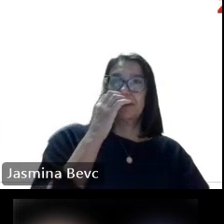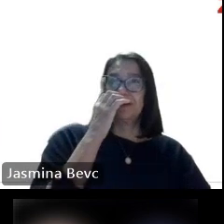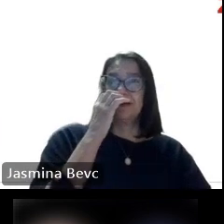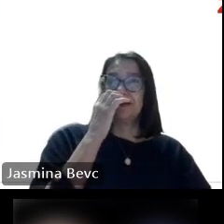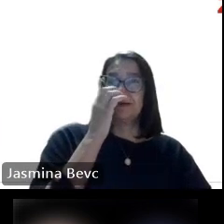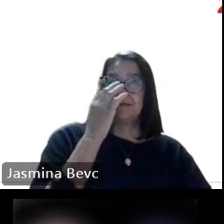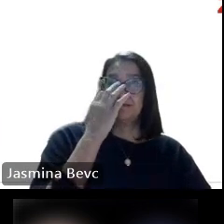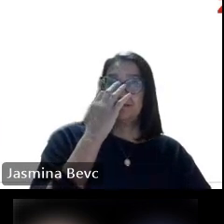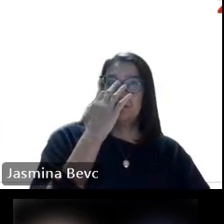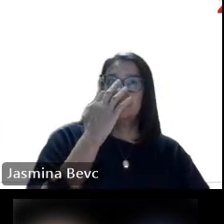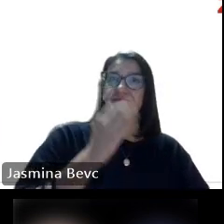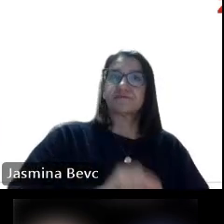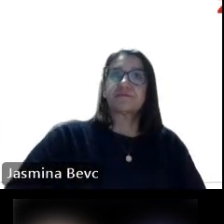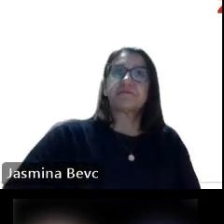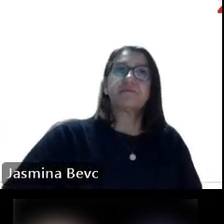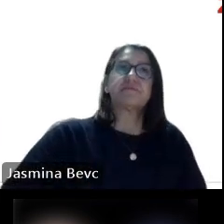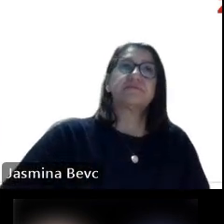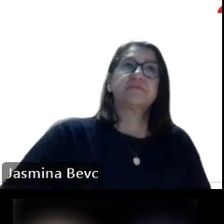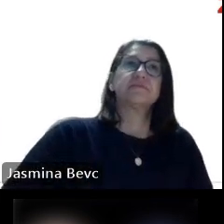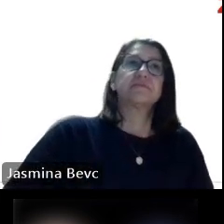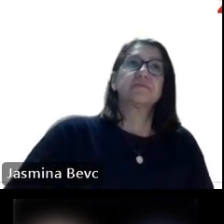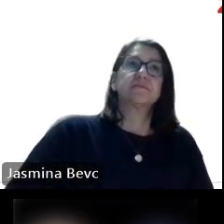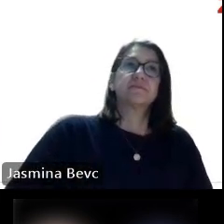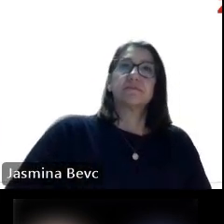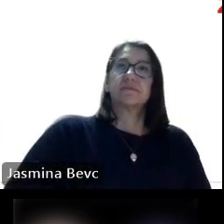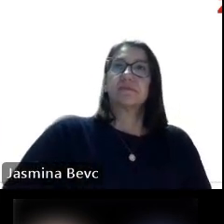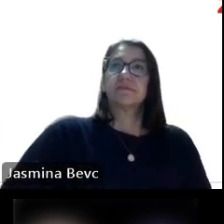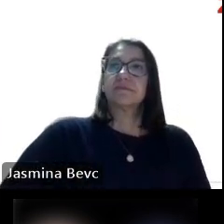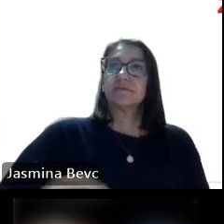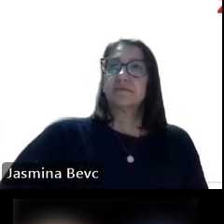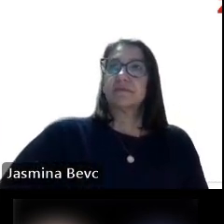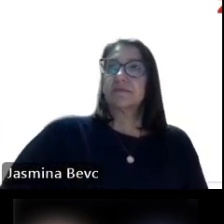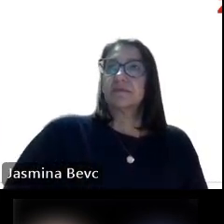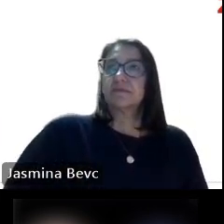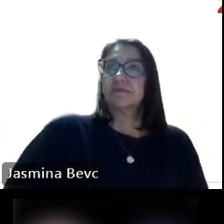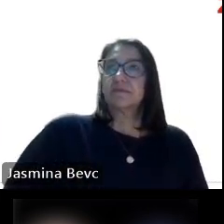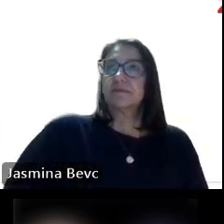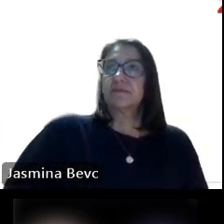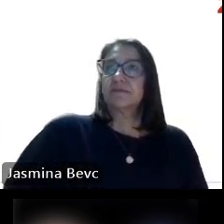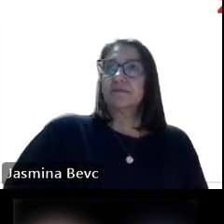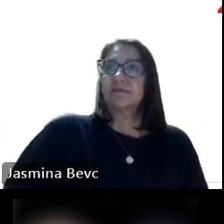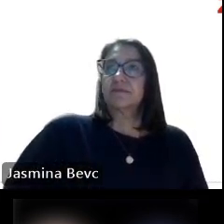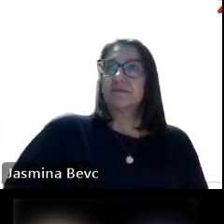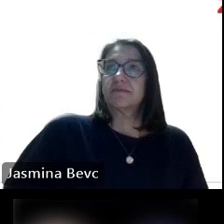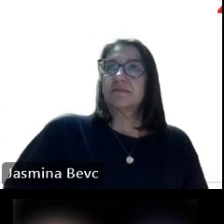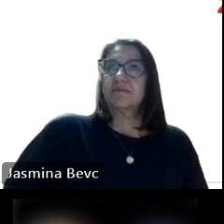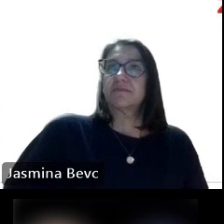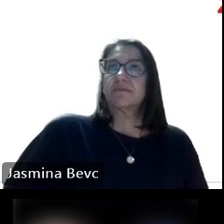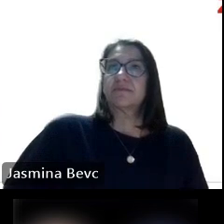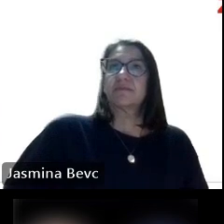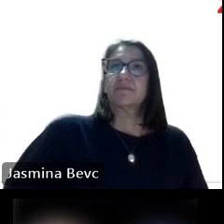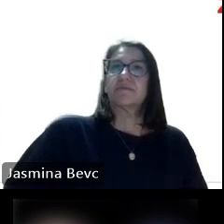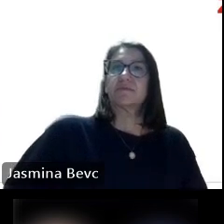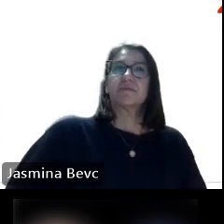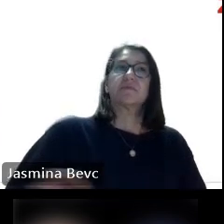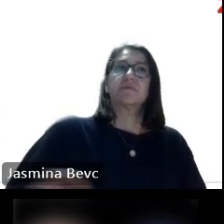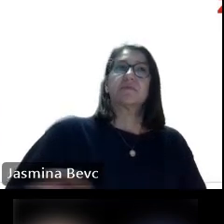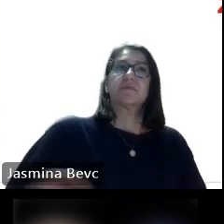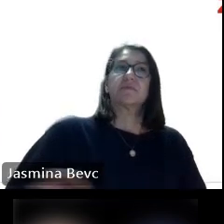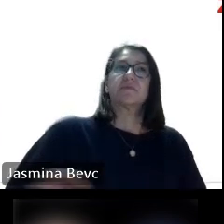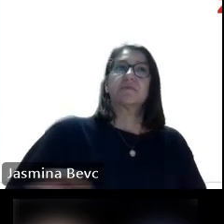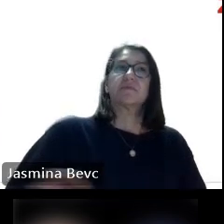hiši. Nikakor prostor ne sme biti zaprt. Toplotna črpalka rabi majčkeno odvisnosti od